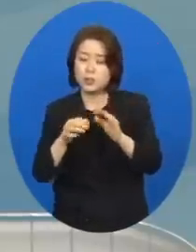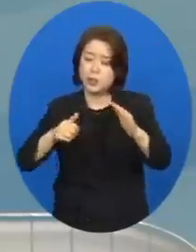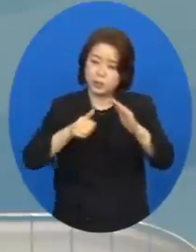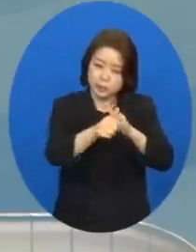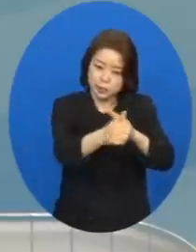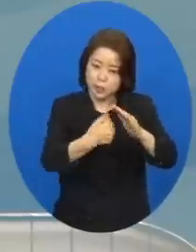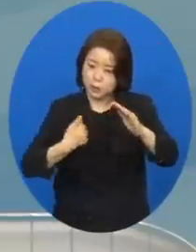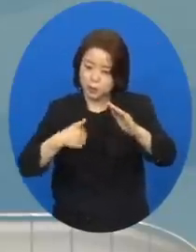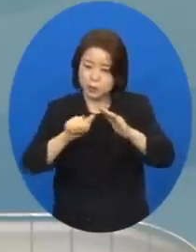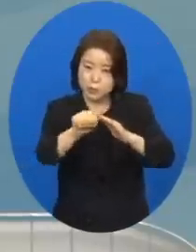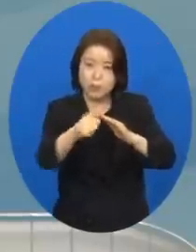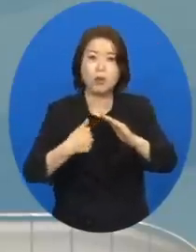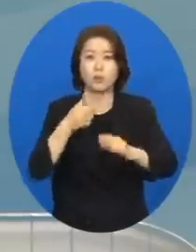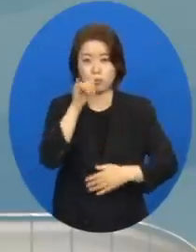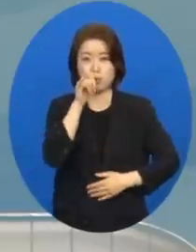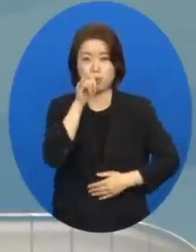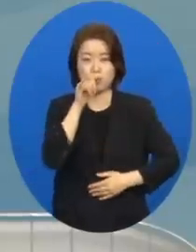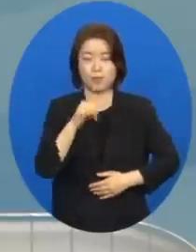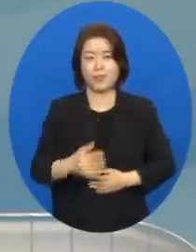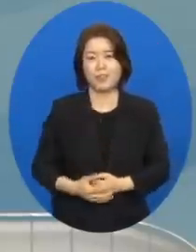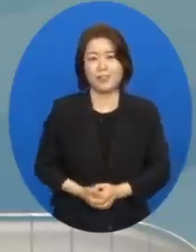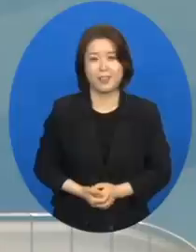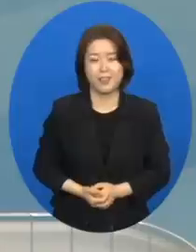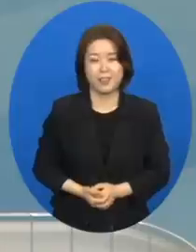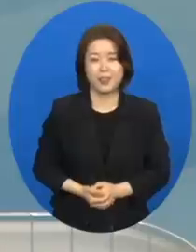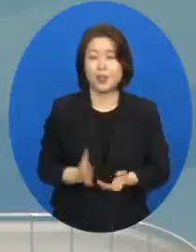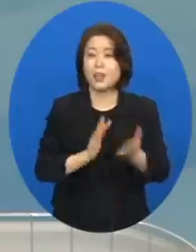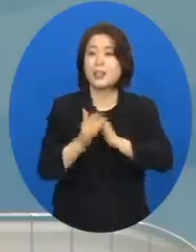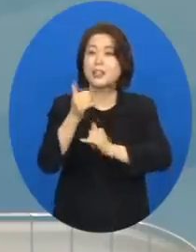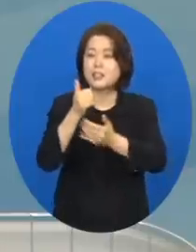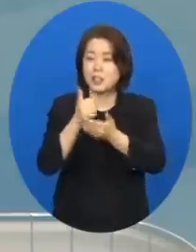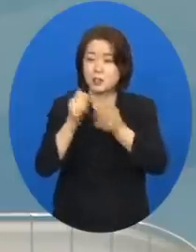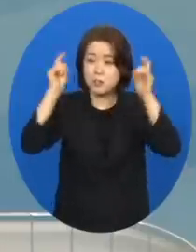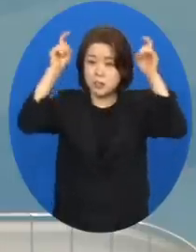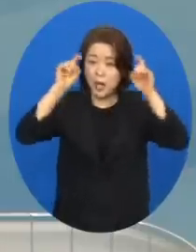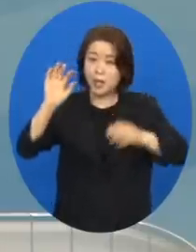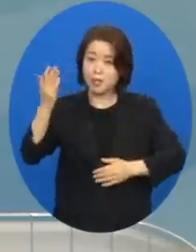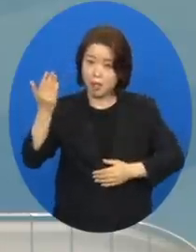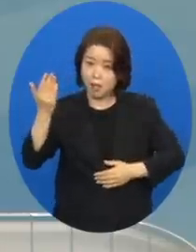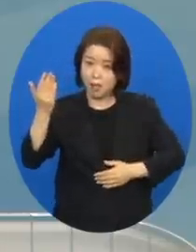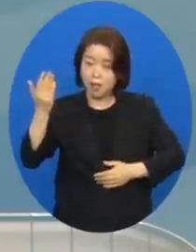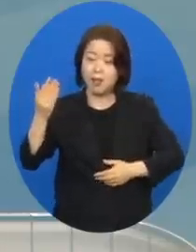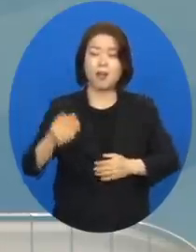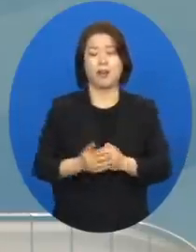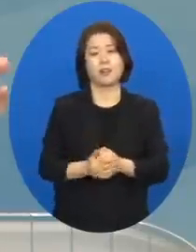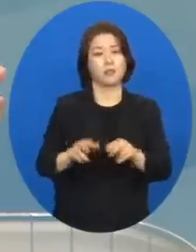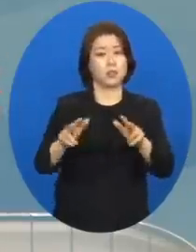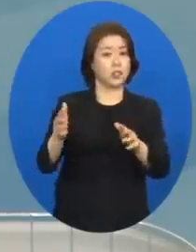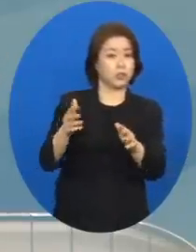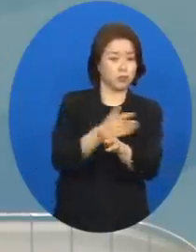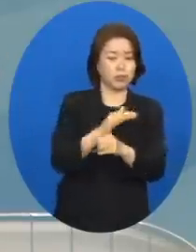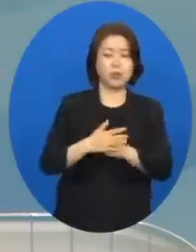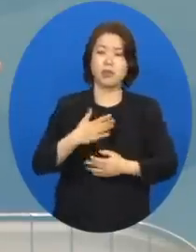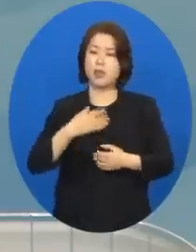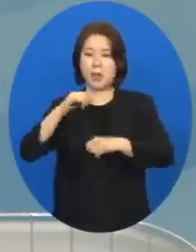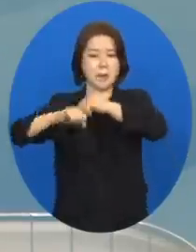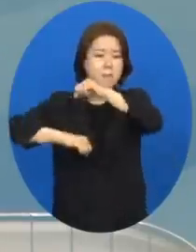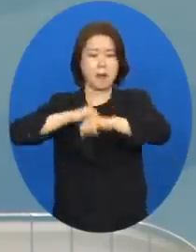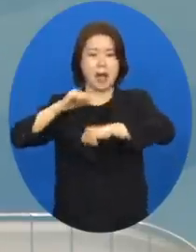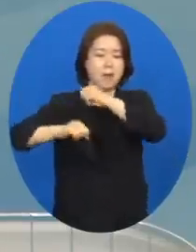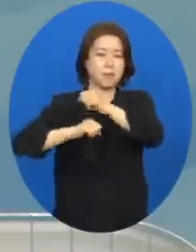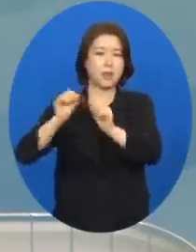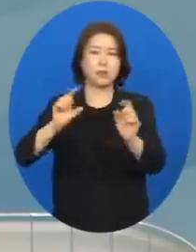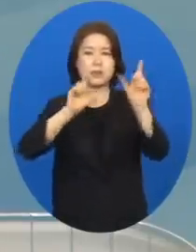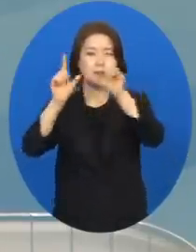그 말은 예수님의 양이 되었다면 이제부터는 자기 마음대로 살 수